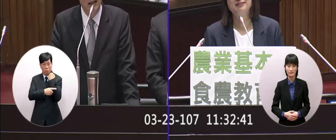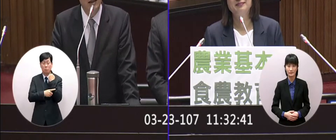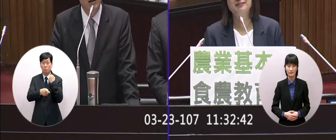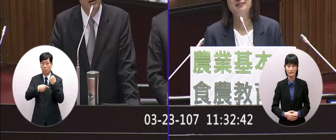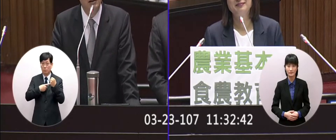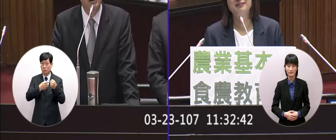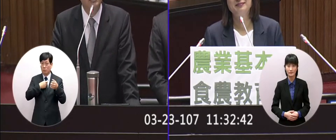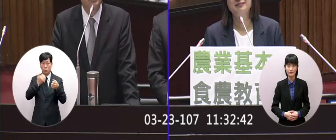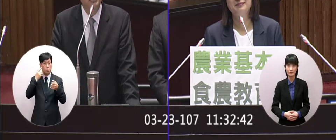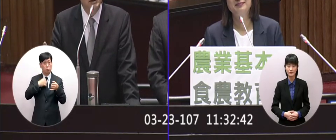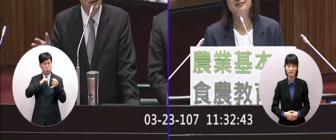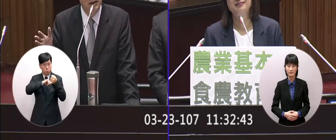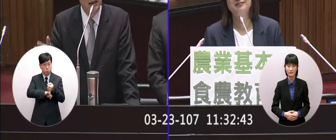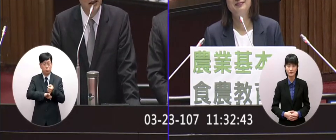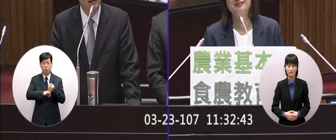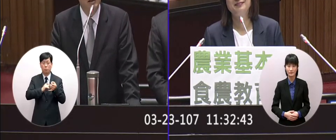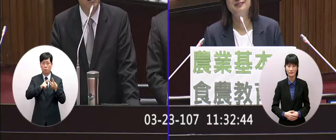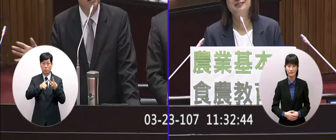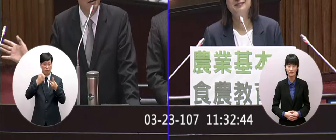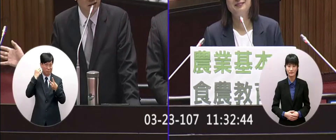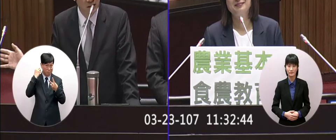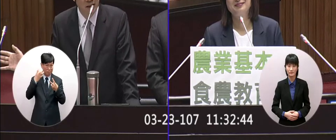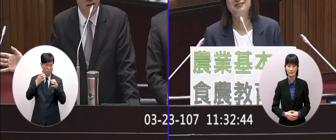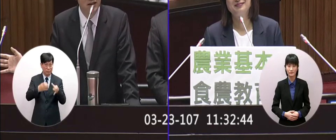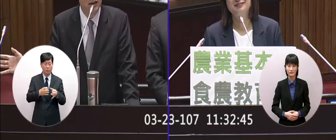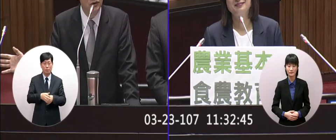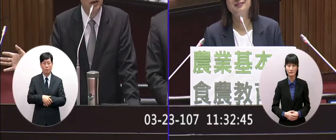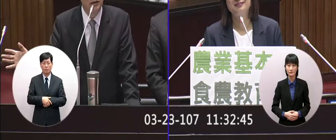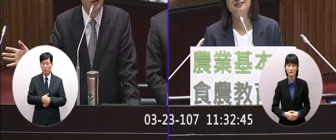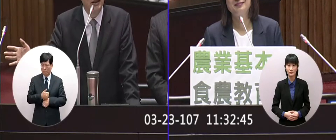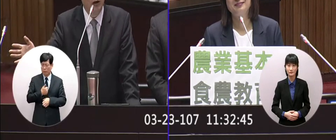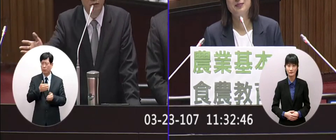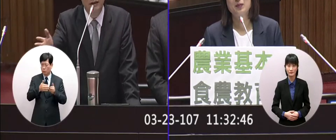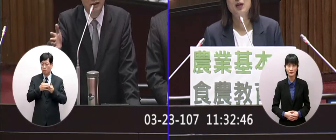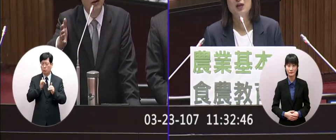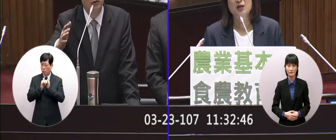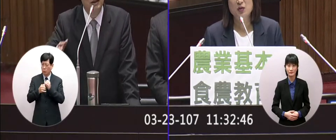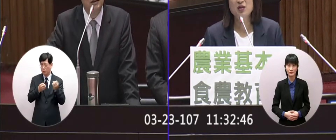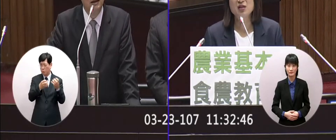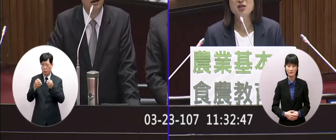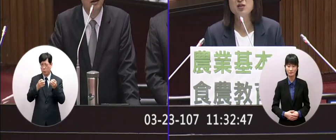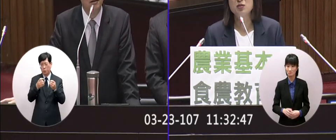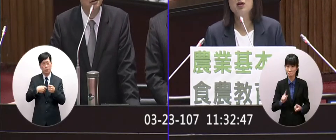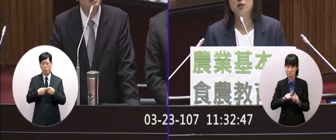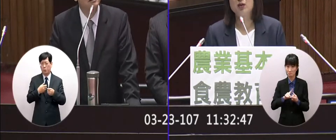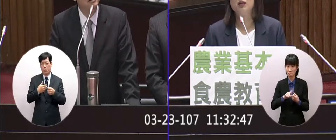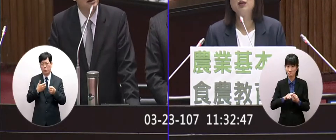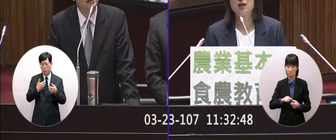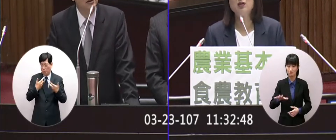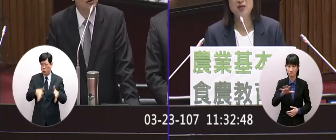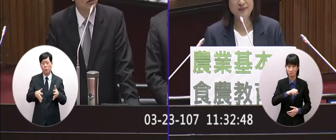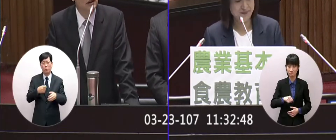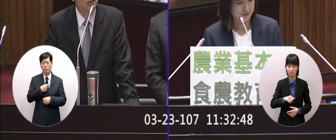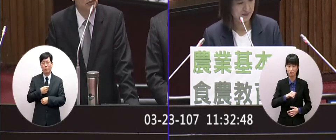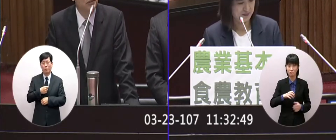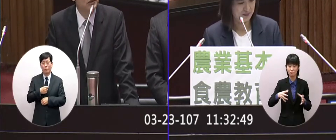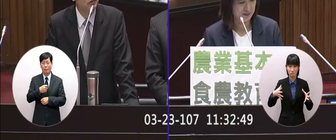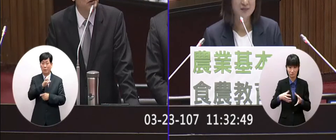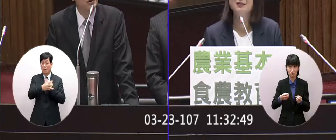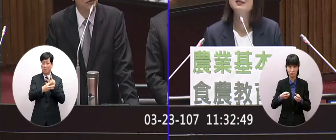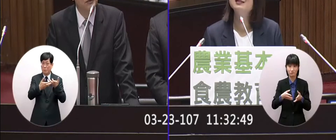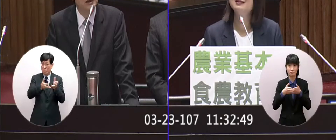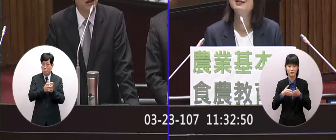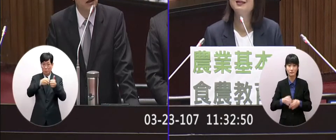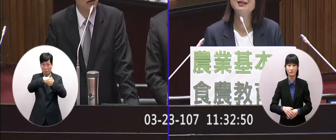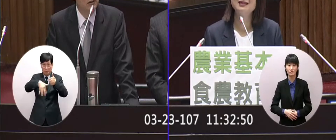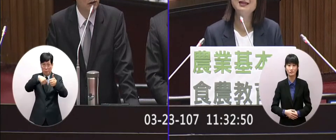的订了，或者是新订，那其实是真的需要社会广泛的讨论。 确实是需要广泛讨论。 那至于农业部的